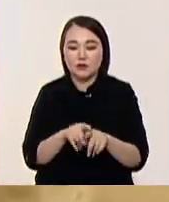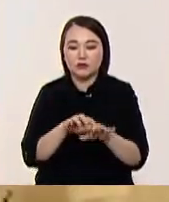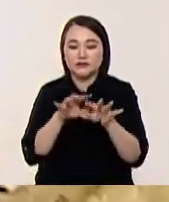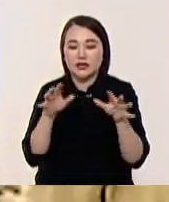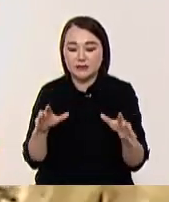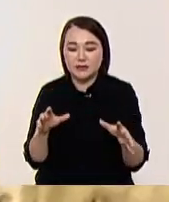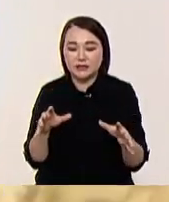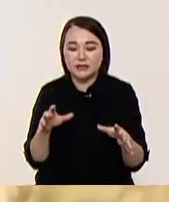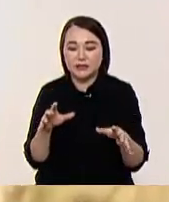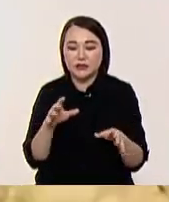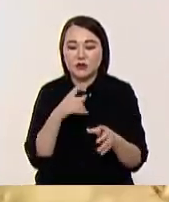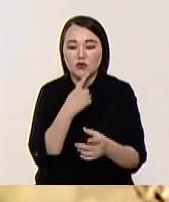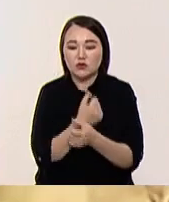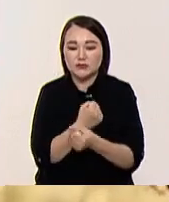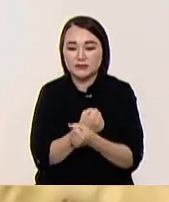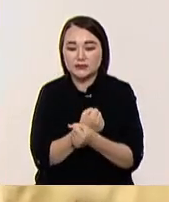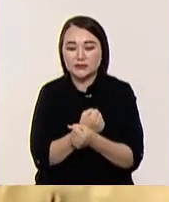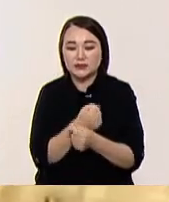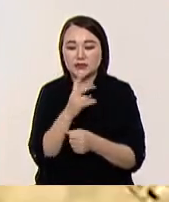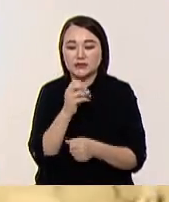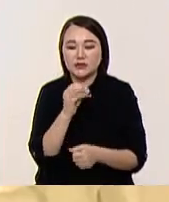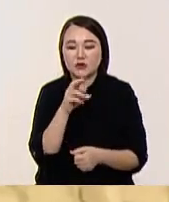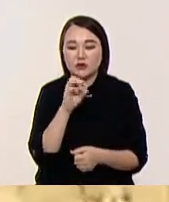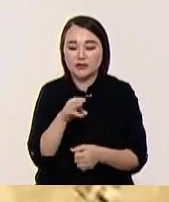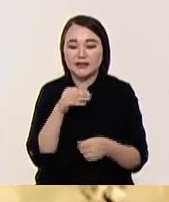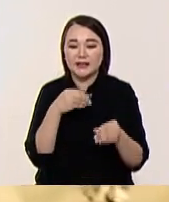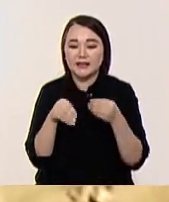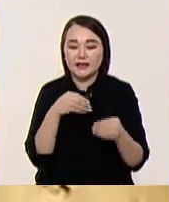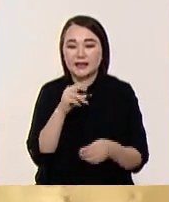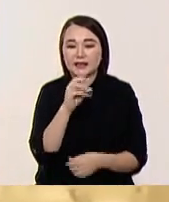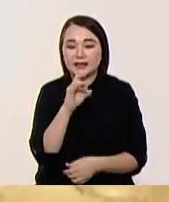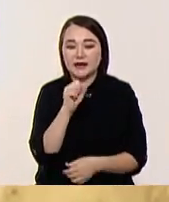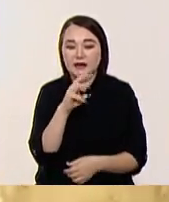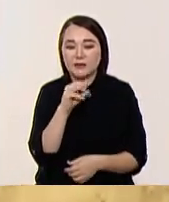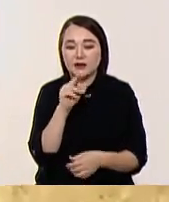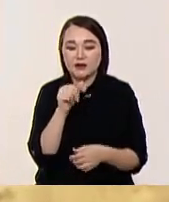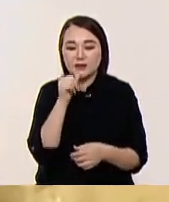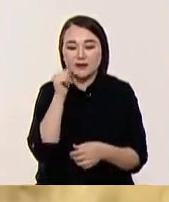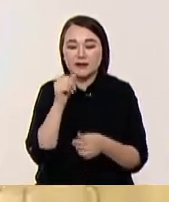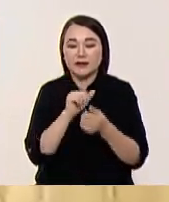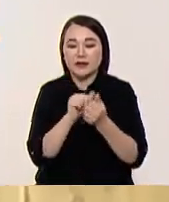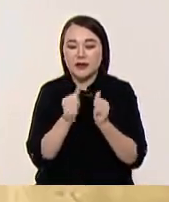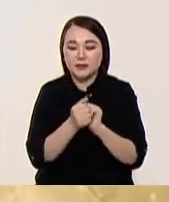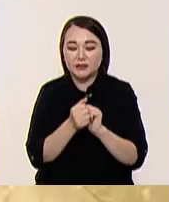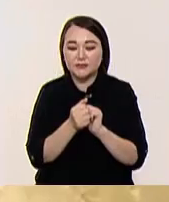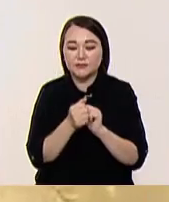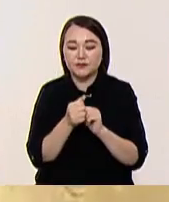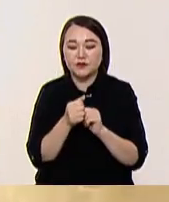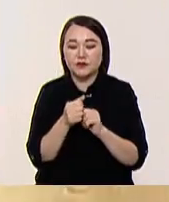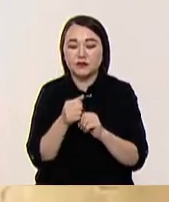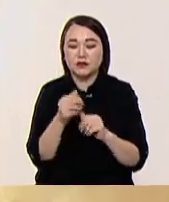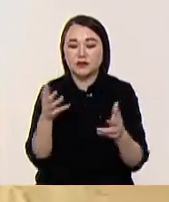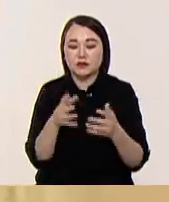скопление костей неолитической керамики, каменных орудий. И вот